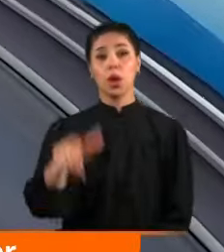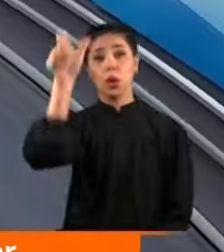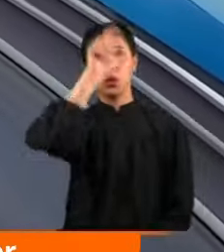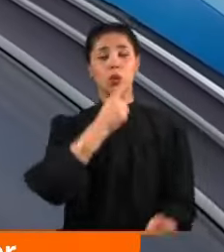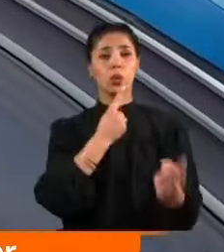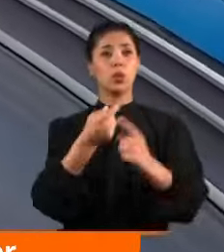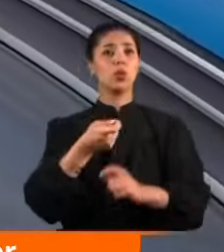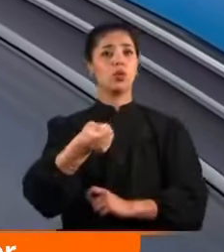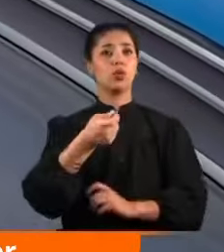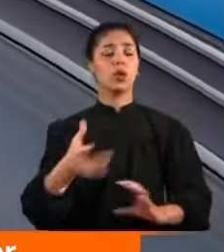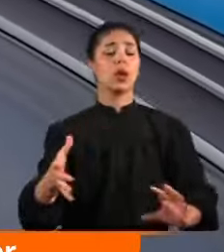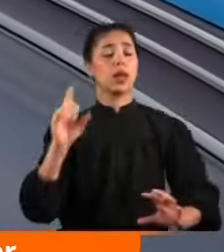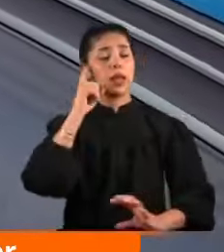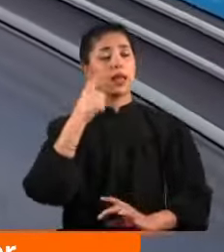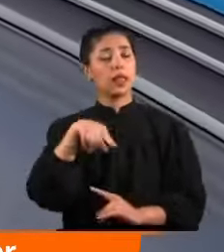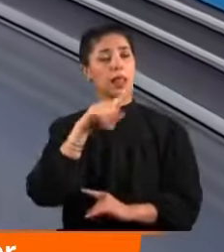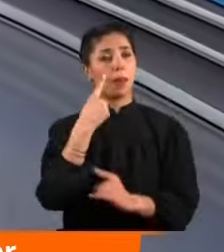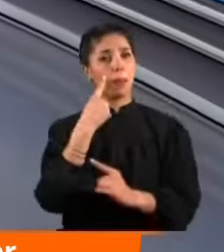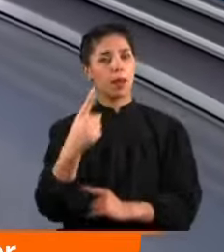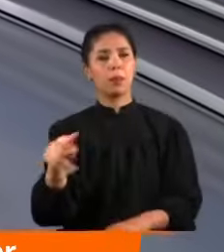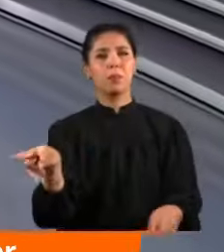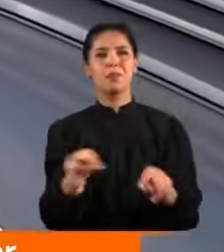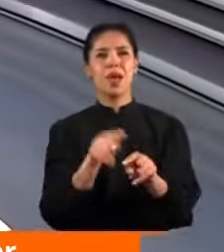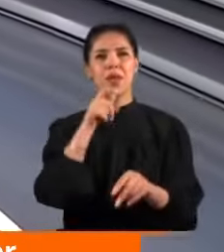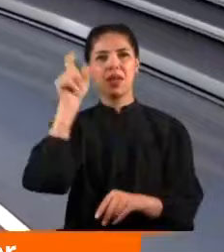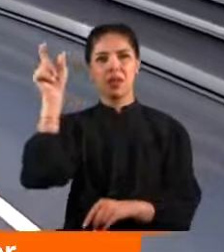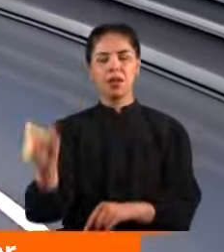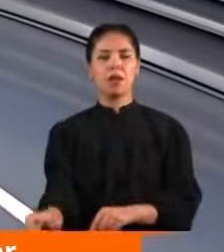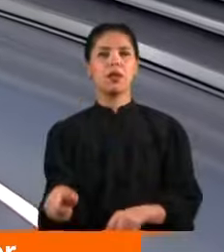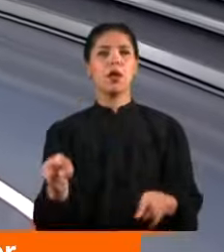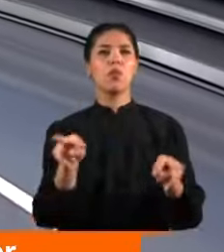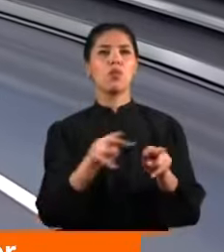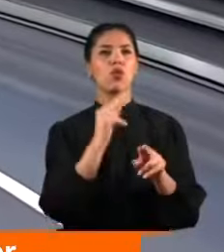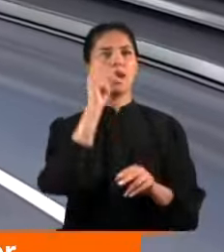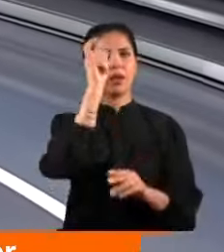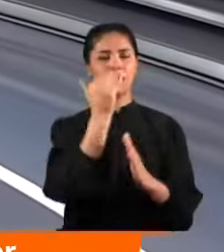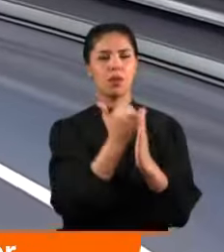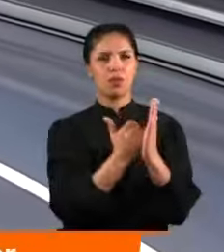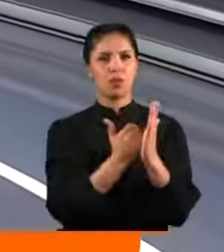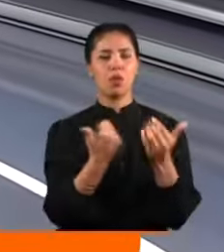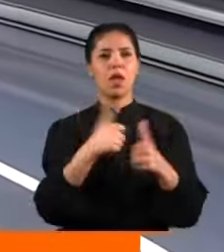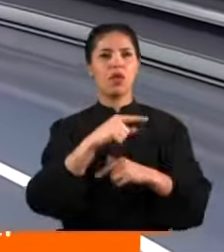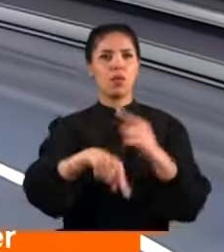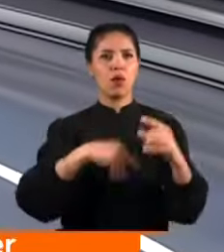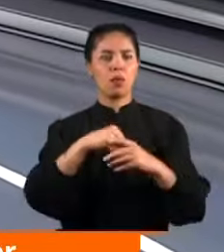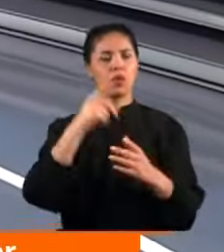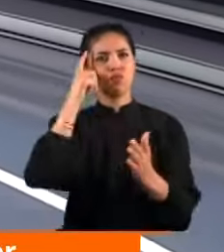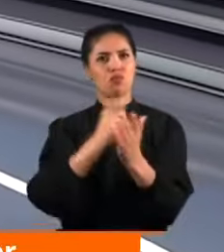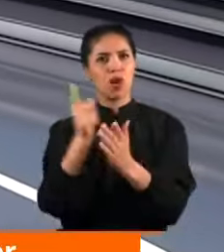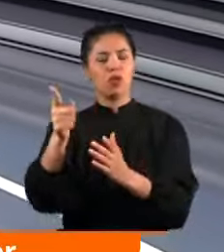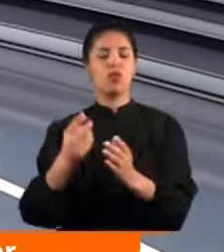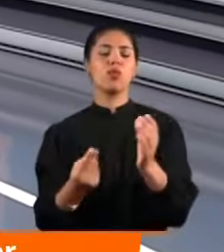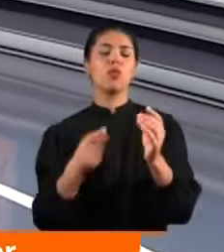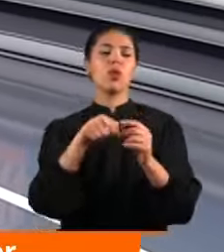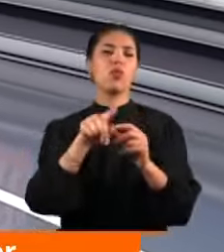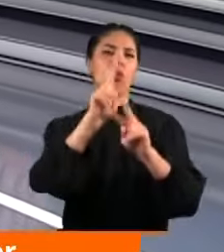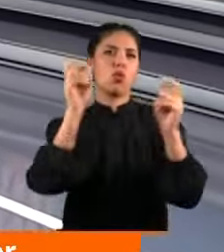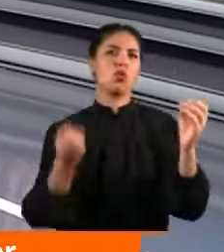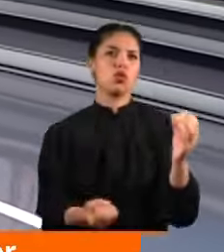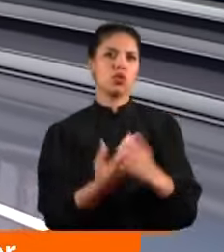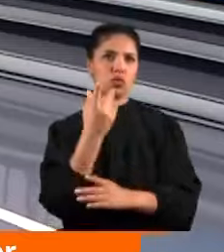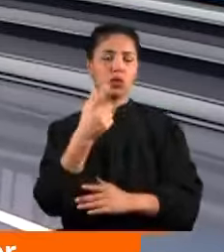Türkiye'nin konuştuğu cinayet iddiasıyla devam edelim. Mehmet Taşpınar'ın Müge Anlı'nın programına eşini aramak üzere başvurmasıyla gündeme gelmişti konu. Aranan eş